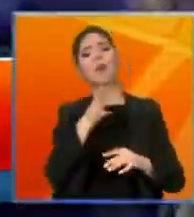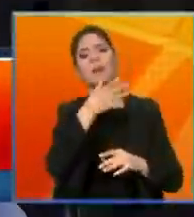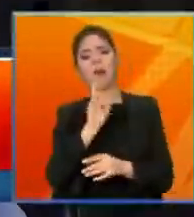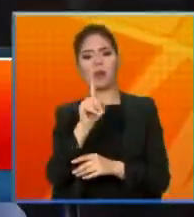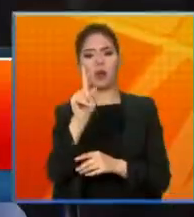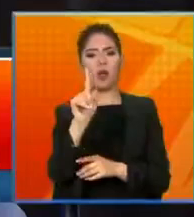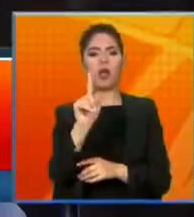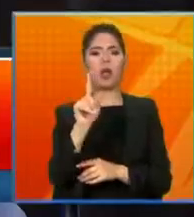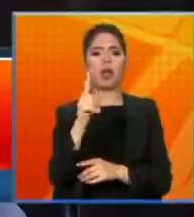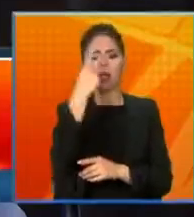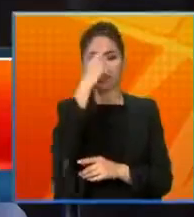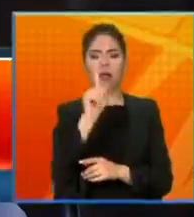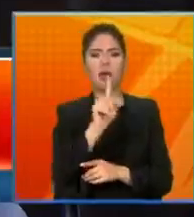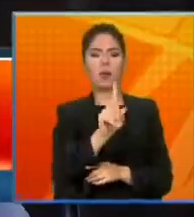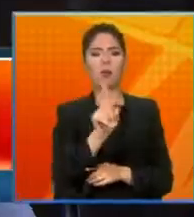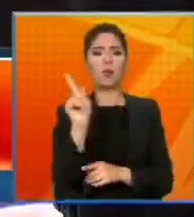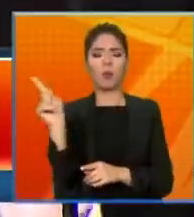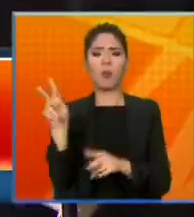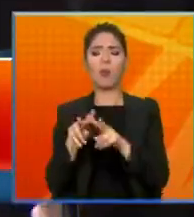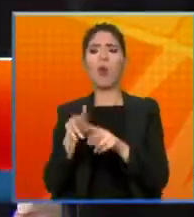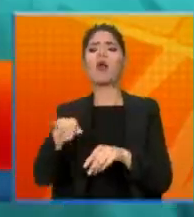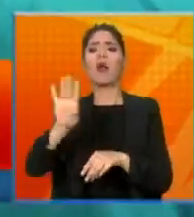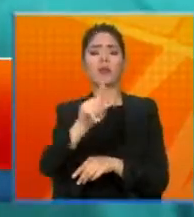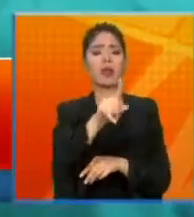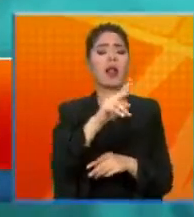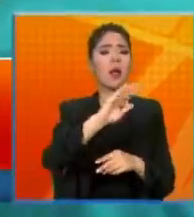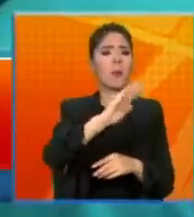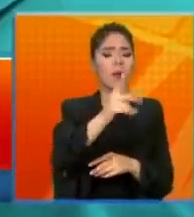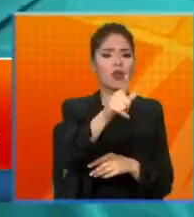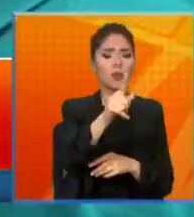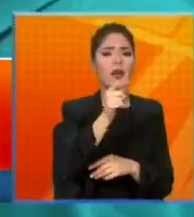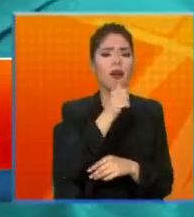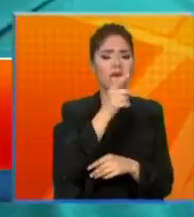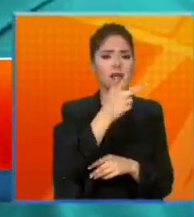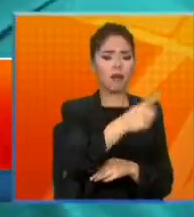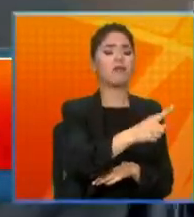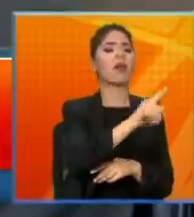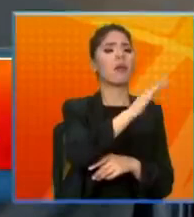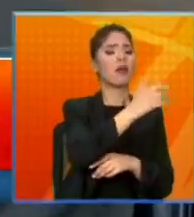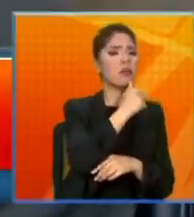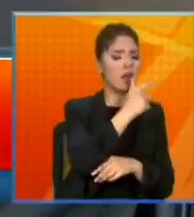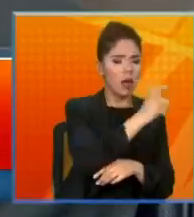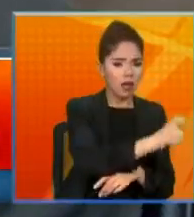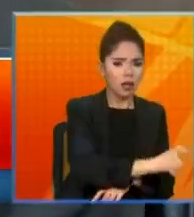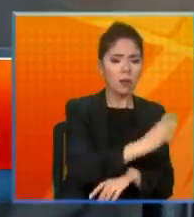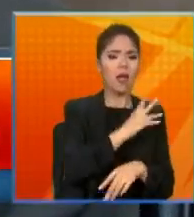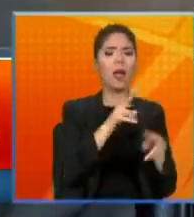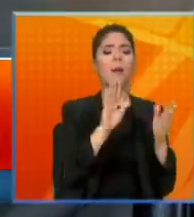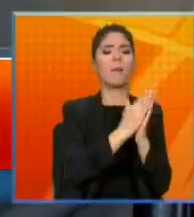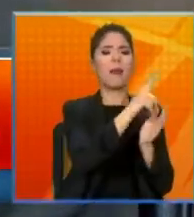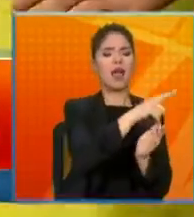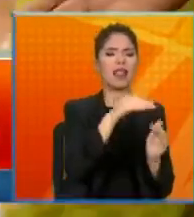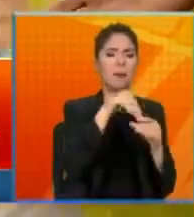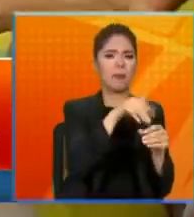göz kırpan tek isim o değil. Parti meclis üyesi İlhan Cihaner, eski İstanbul Milletvekili Umut Oran, eski Mersin Milletvekili